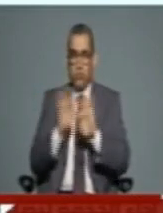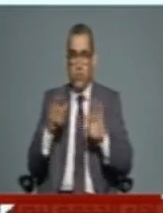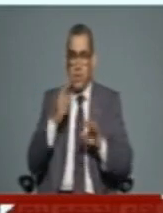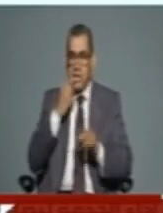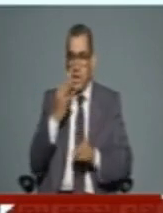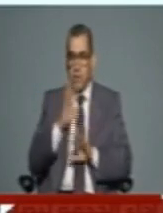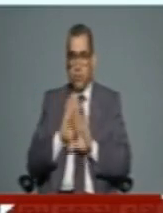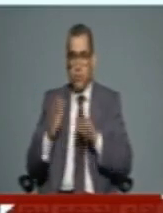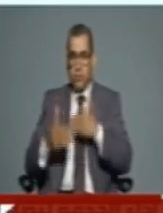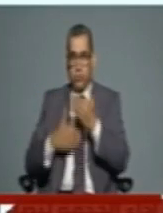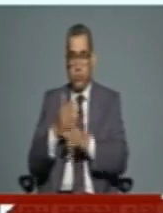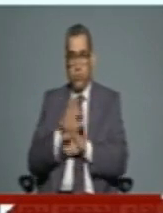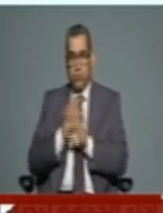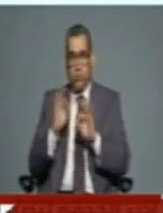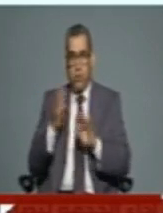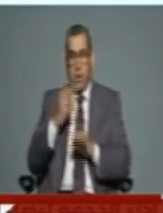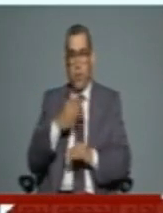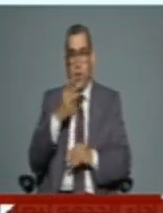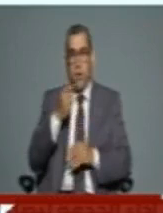تكلفونا